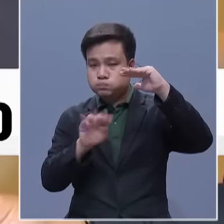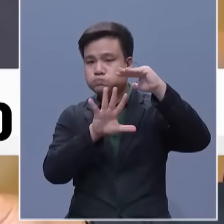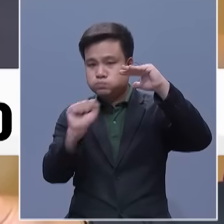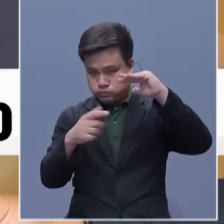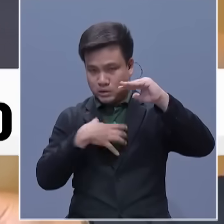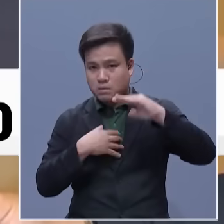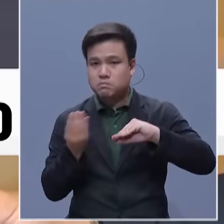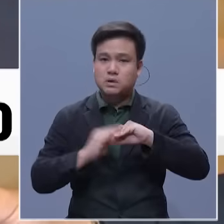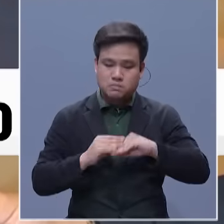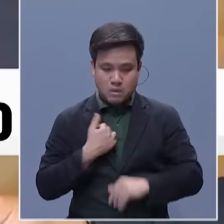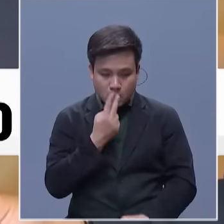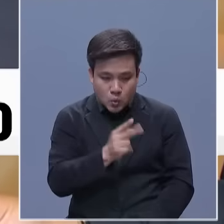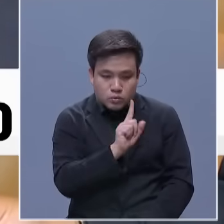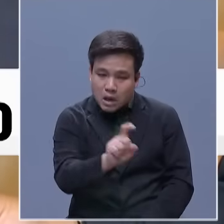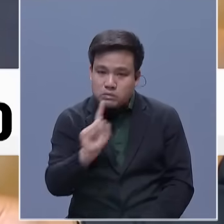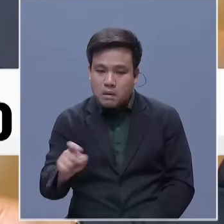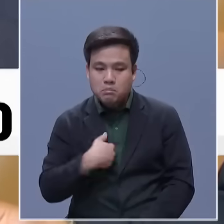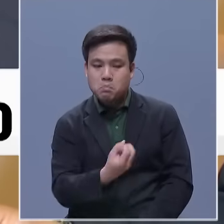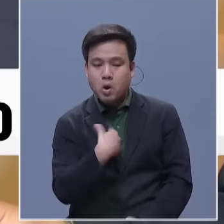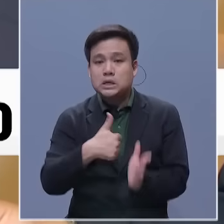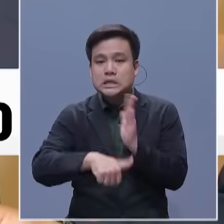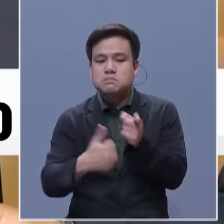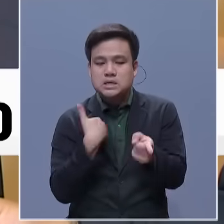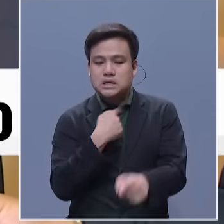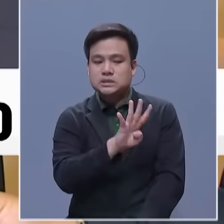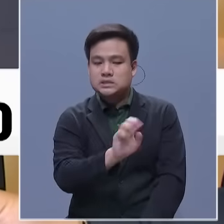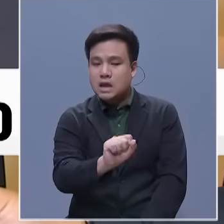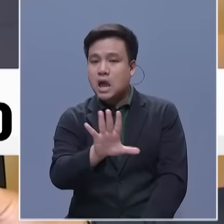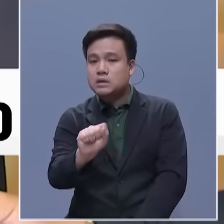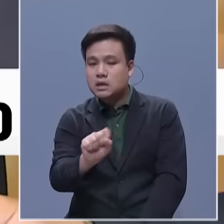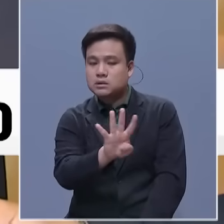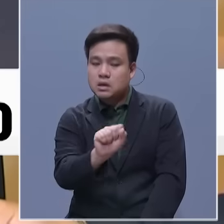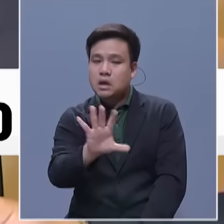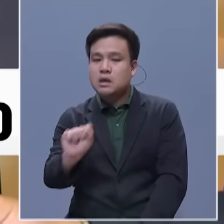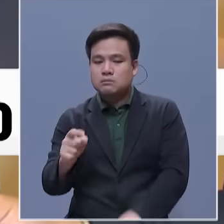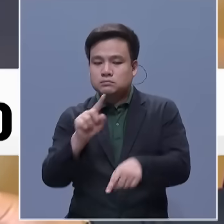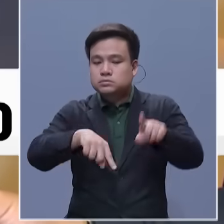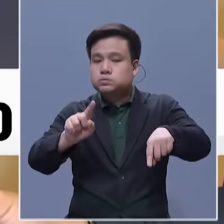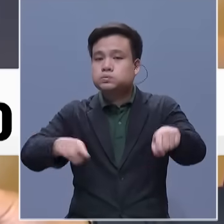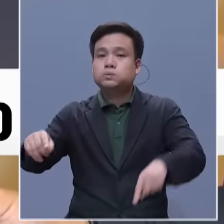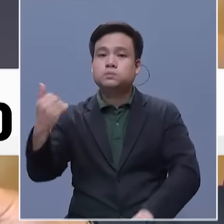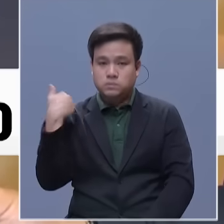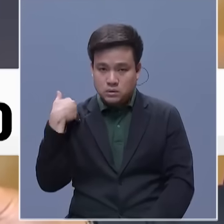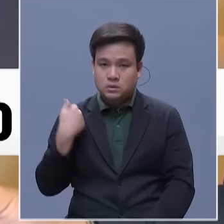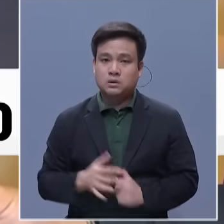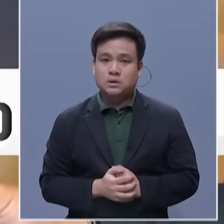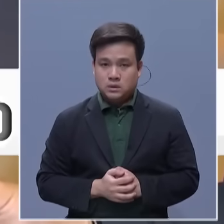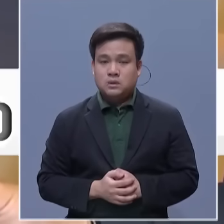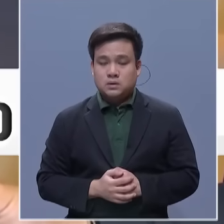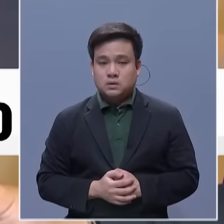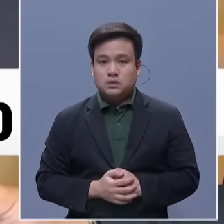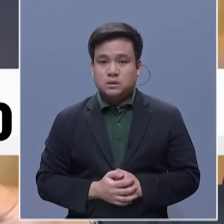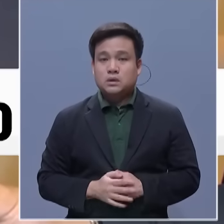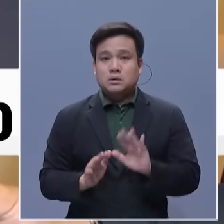ก็อยู่ประมาณ 4-5 100,000ครับเพราะมันหนี้แต่ละครัวเรือนเ่ะไม่ใช่จะกู้มาเพื่อ